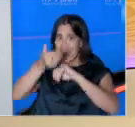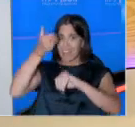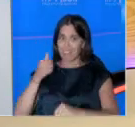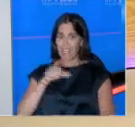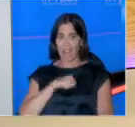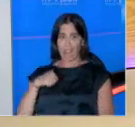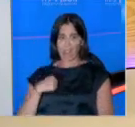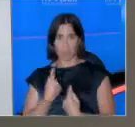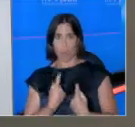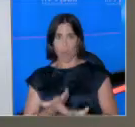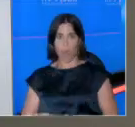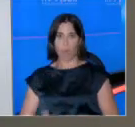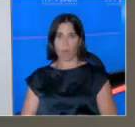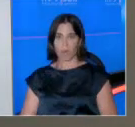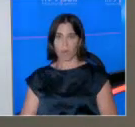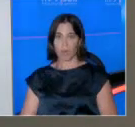חושב על עצמו.